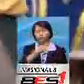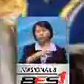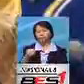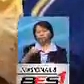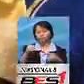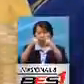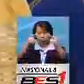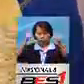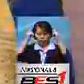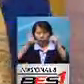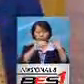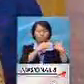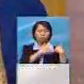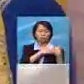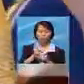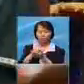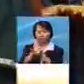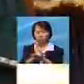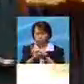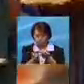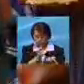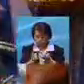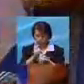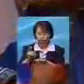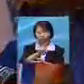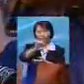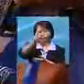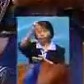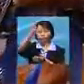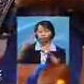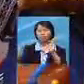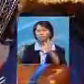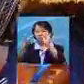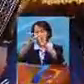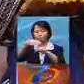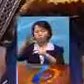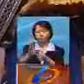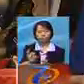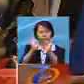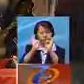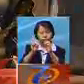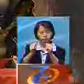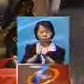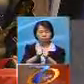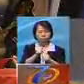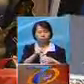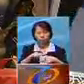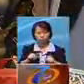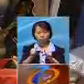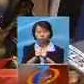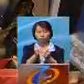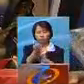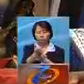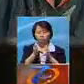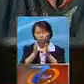itu para graduan juga bertanggungjawab membantu pengurusan Universiti dalam konteks yang lebih signifikan dan konstruktif melalui